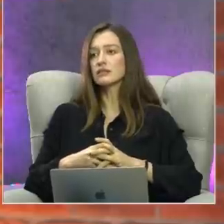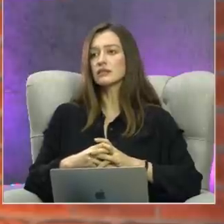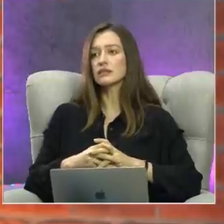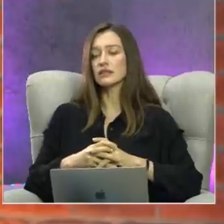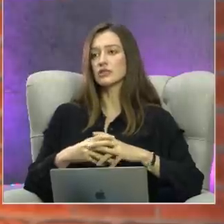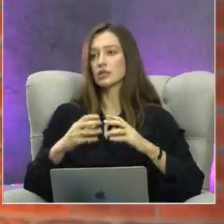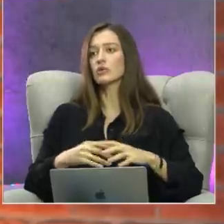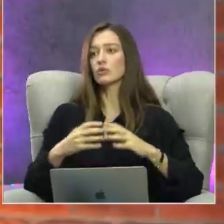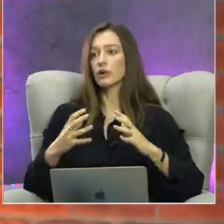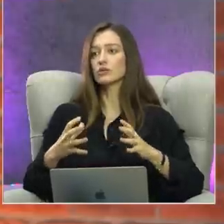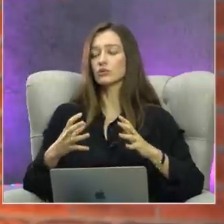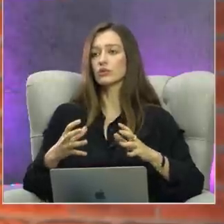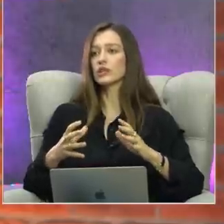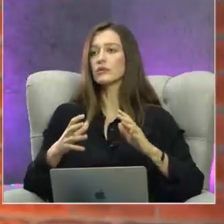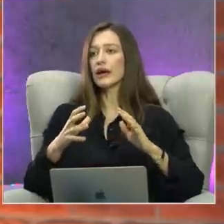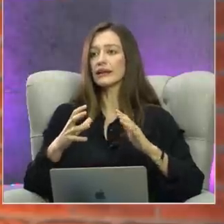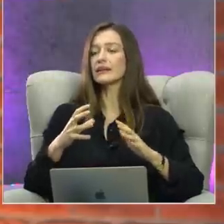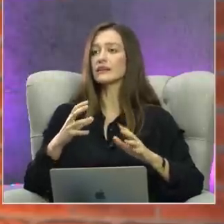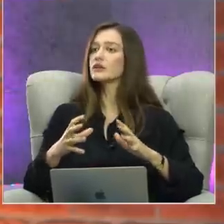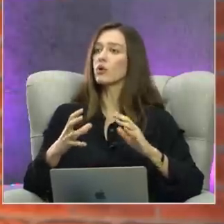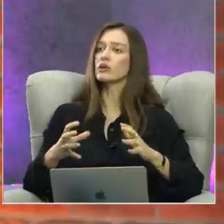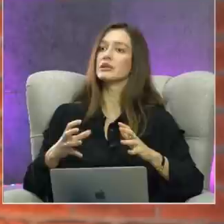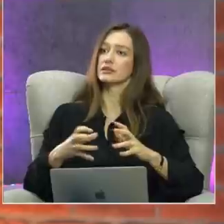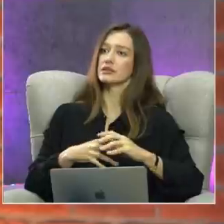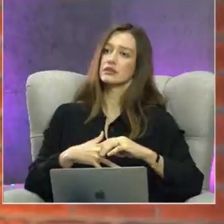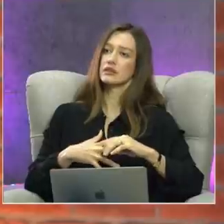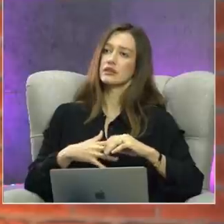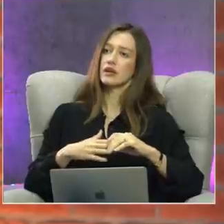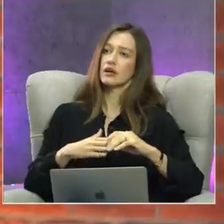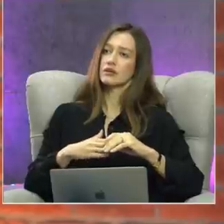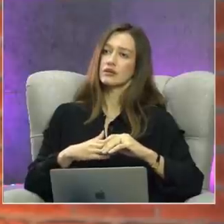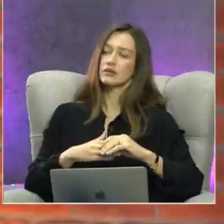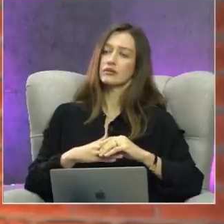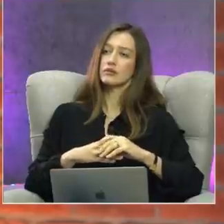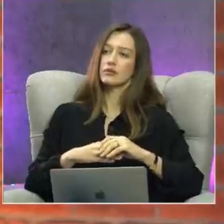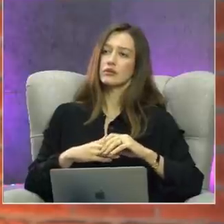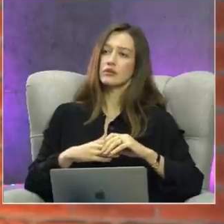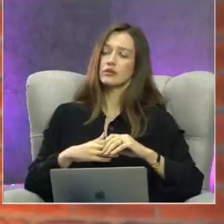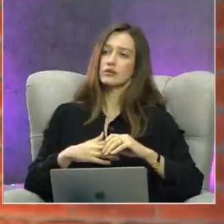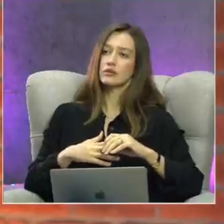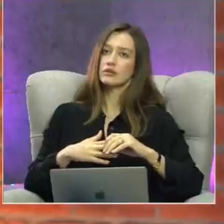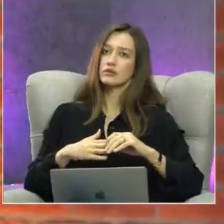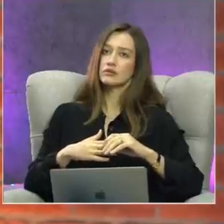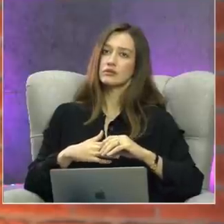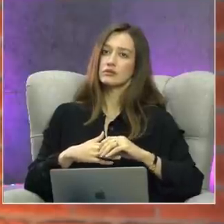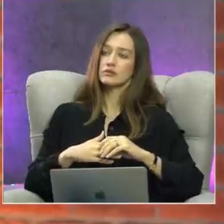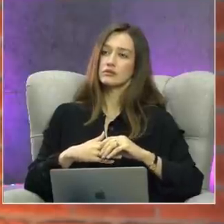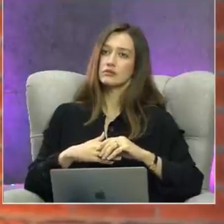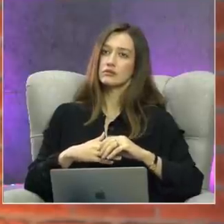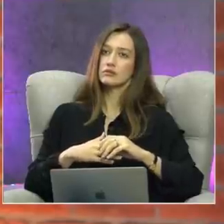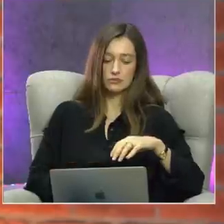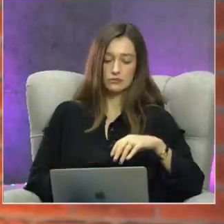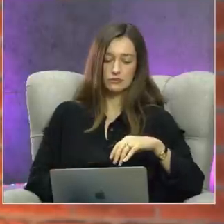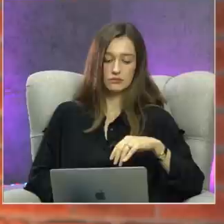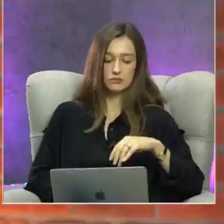meselesinin yetişkin olmak yolundaki engelleri ne olabilir? Çok sert bir durum bu yani. Biz bunu maalesef çok yaşıyoruz.